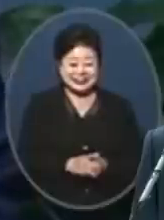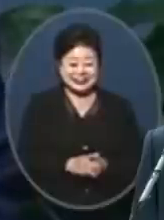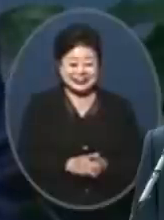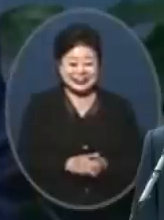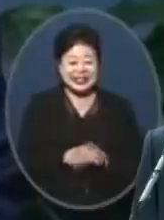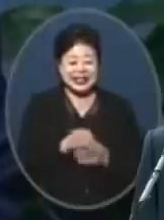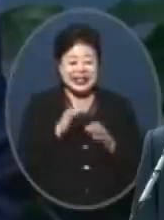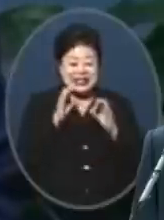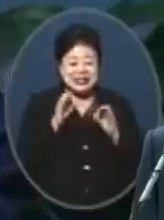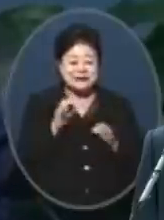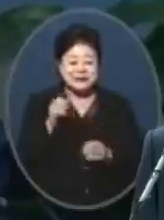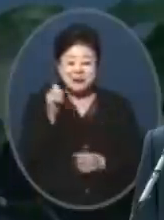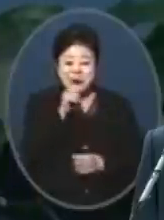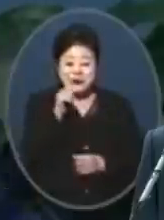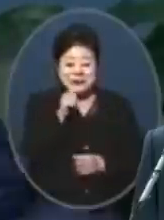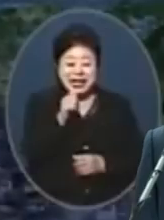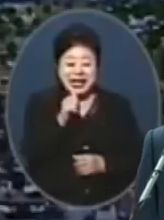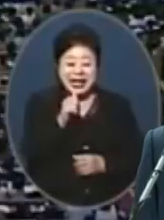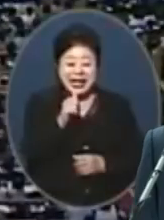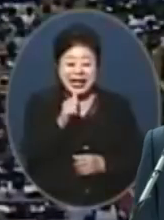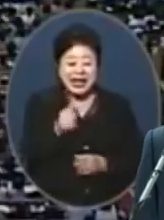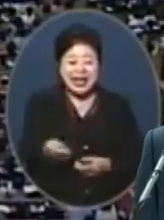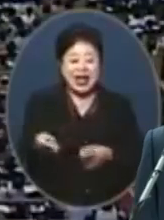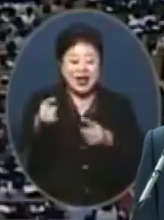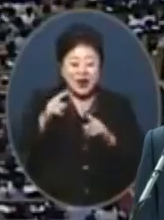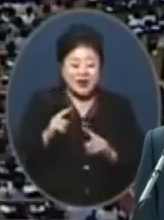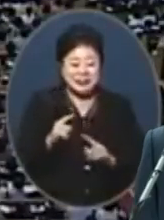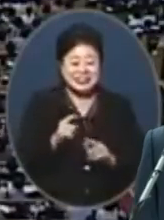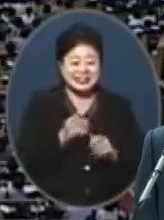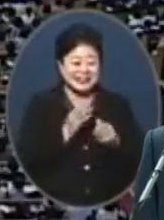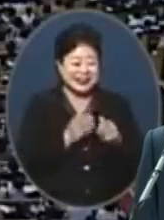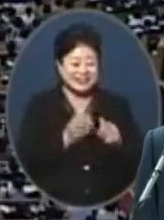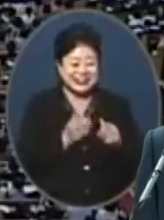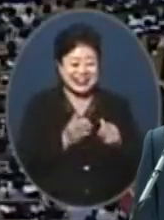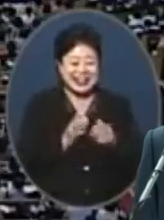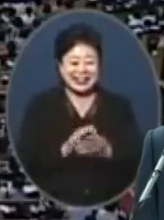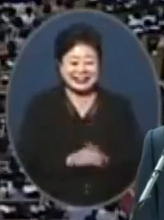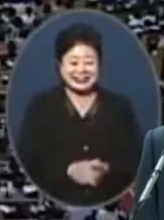김 변호사. 예.